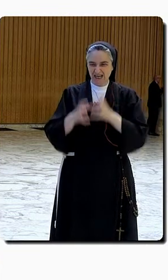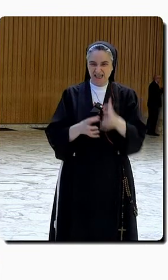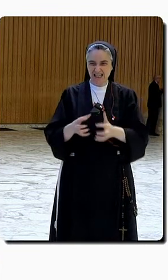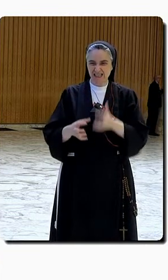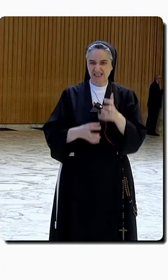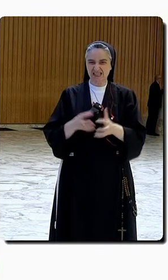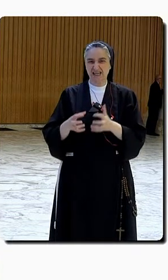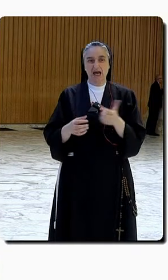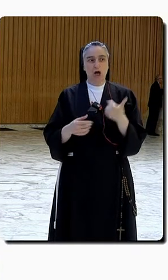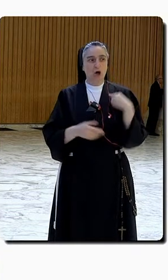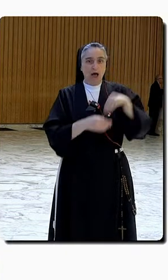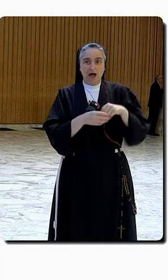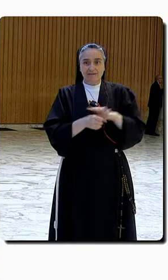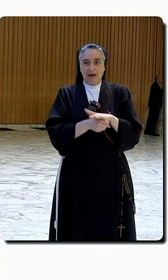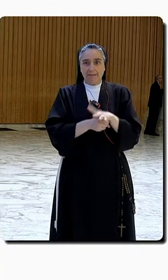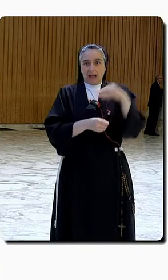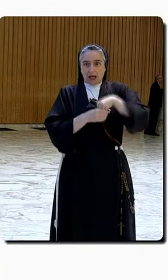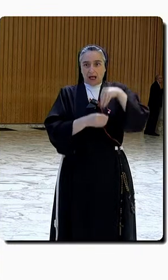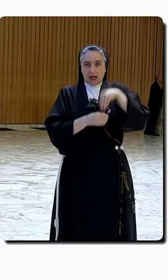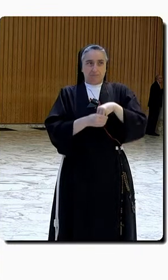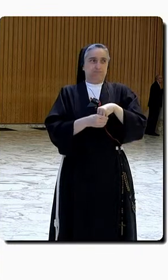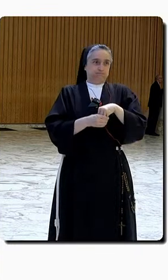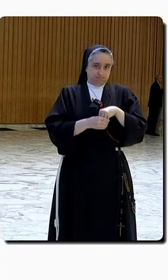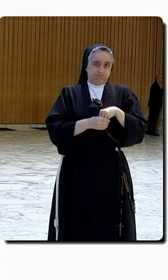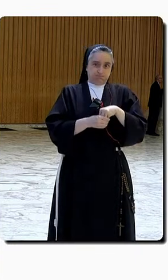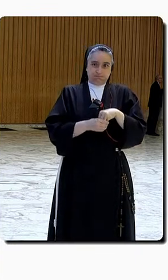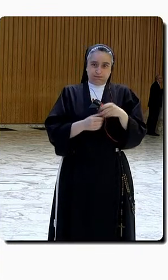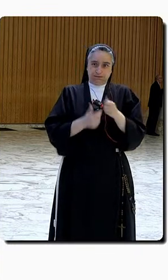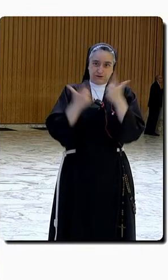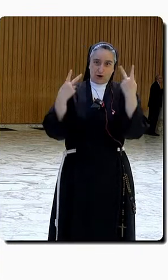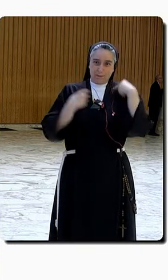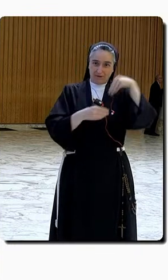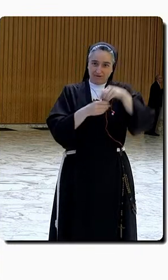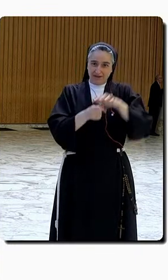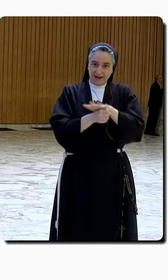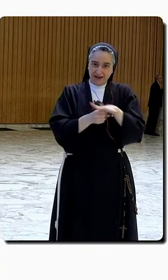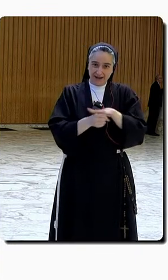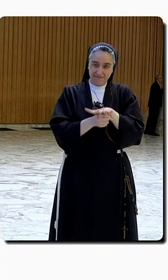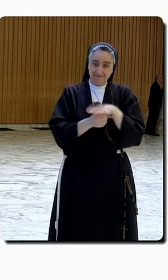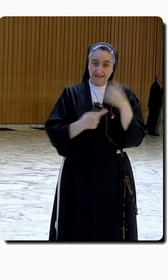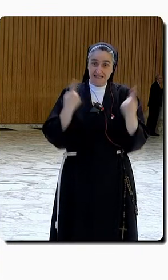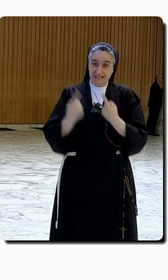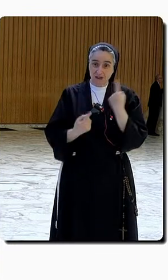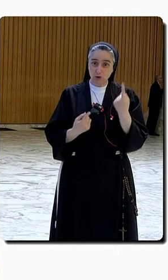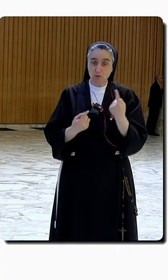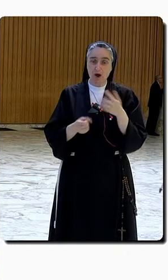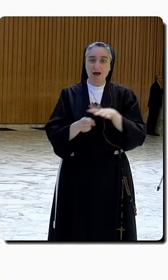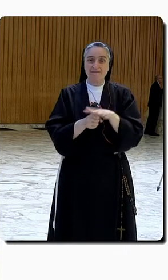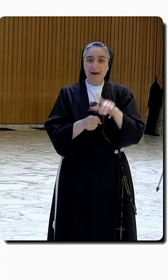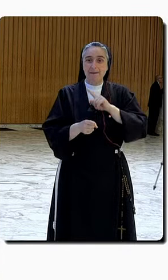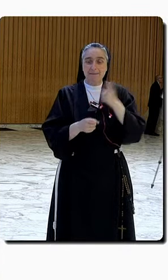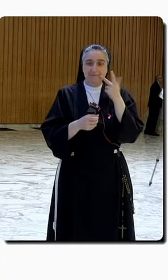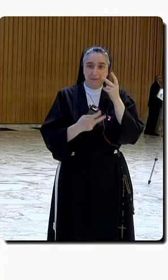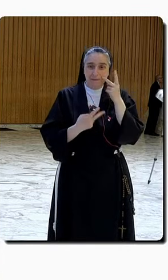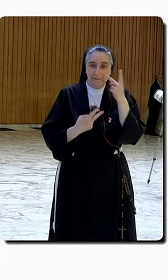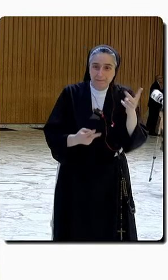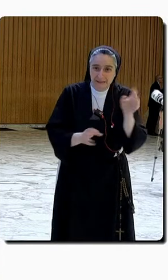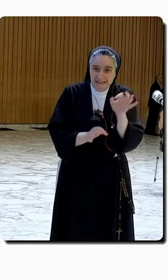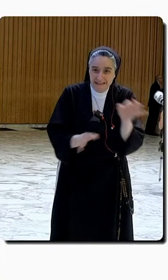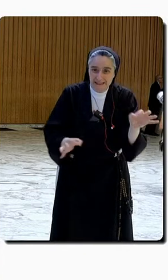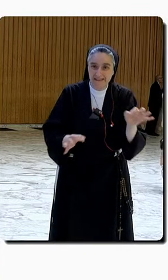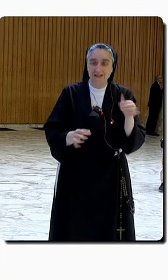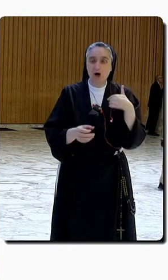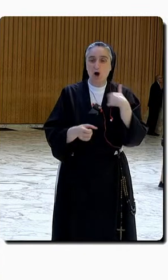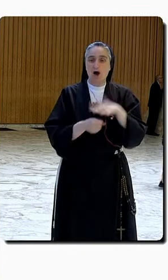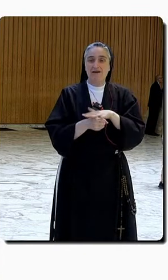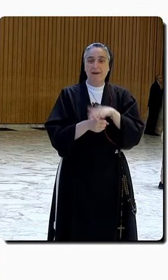anche troppo. È stato evidente però che come la lontananza dalla propria famiglia, magari dalla propria famiglia di